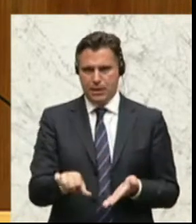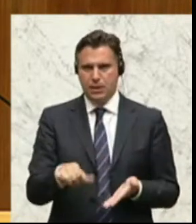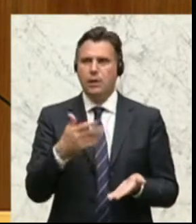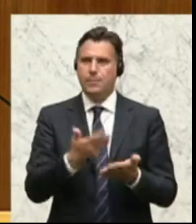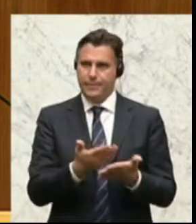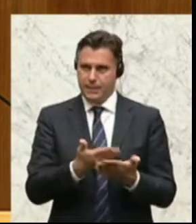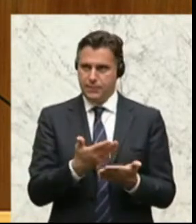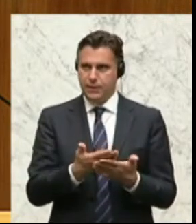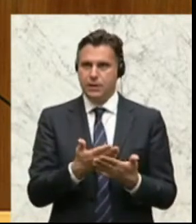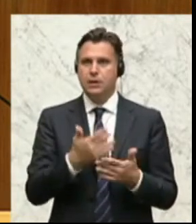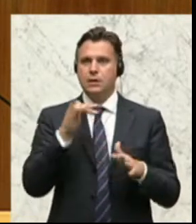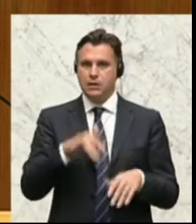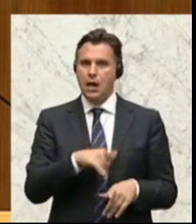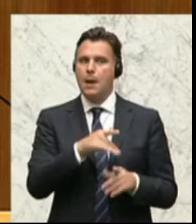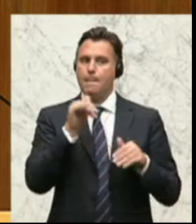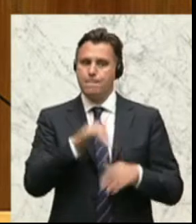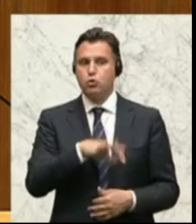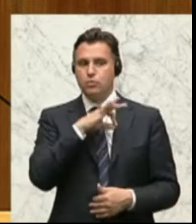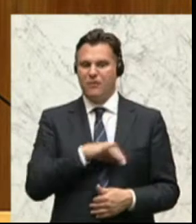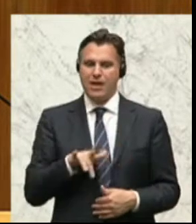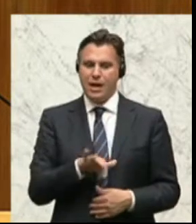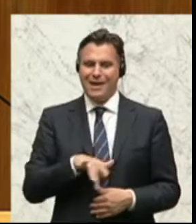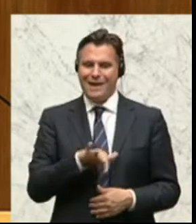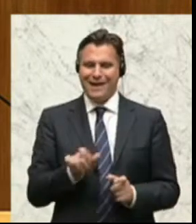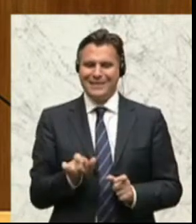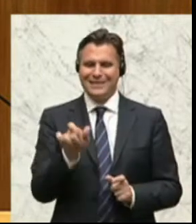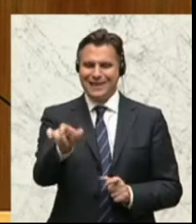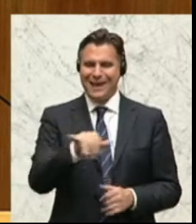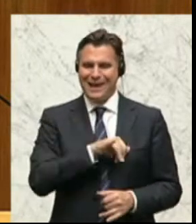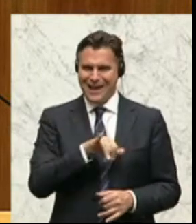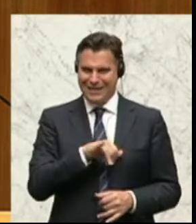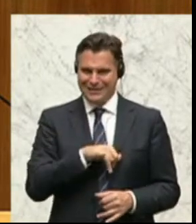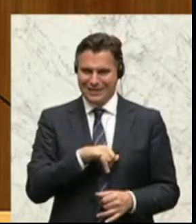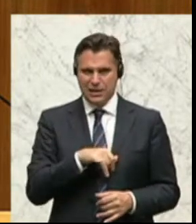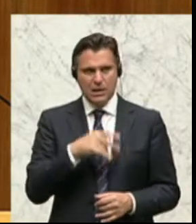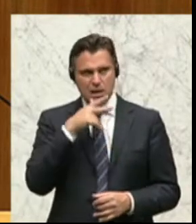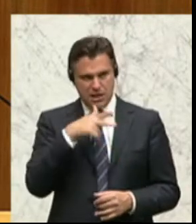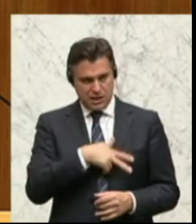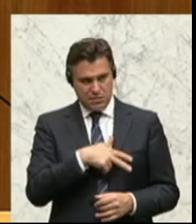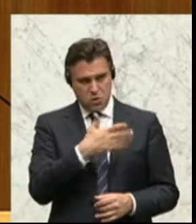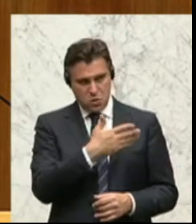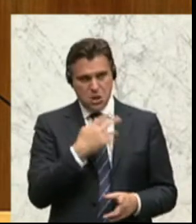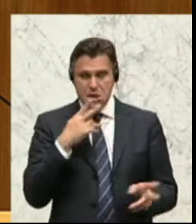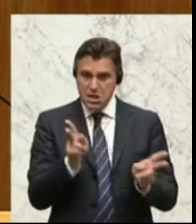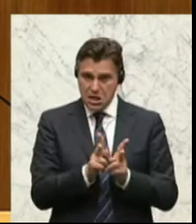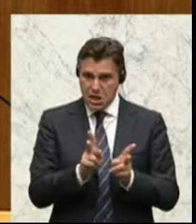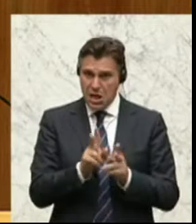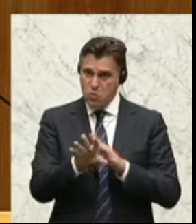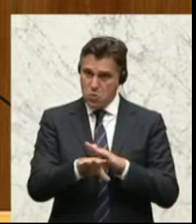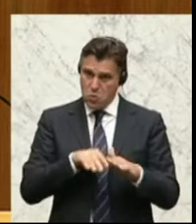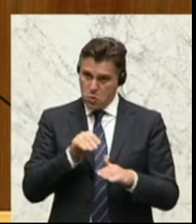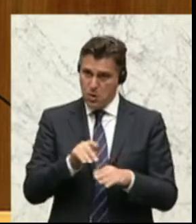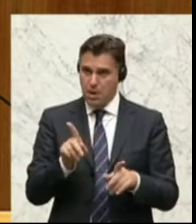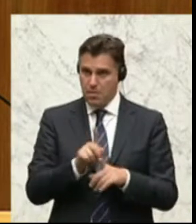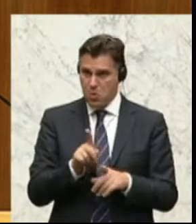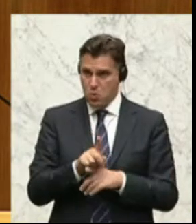eine Registrierkassenpflicht geben. Liebe Vertreter der SPÖ, die kleinen Unternehmer und die Wirte sind nicht